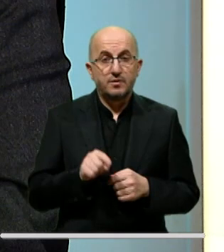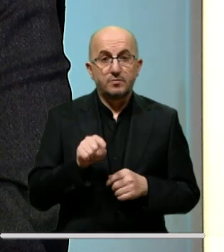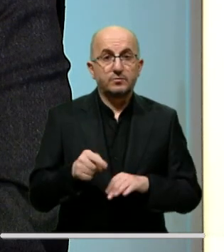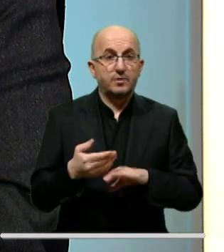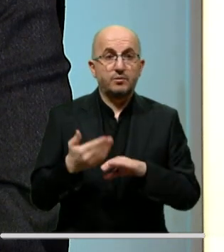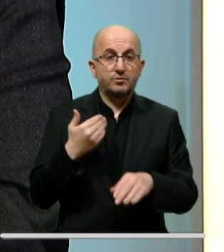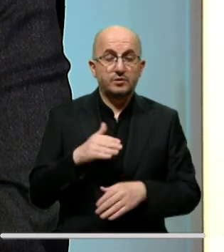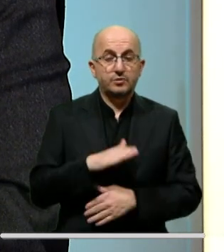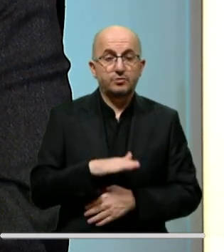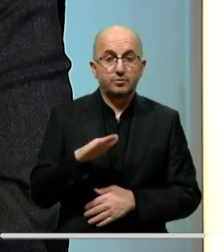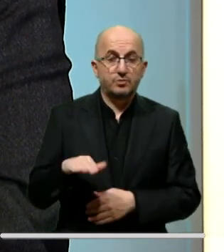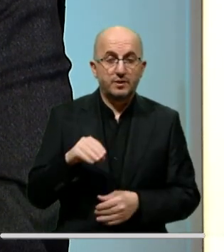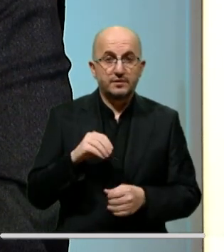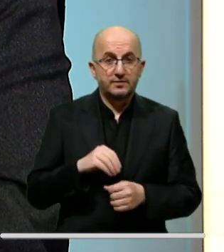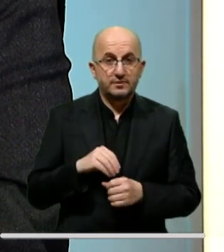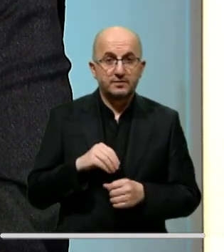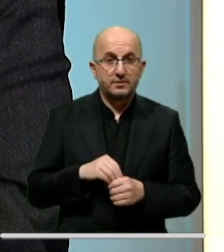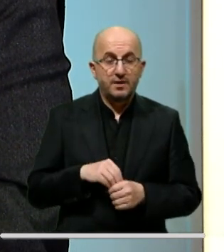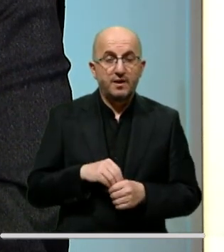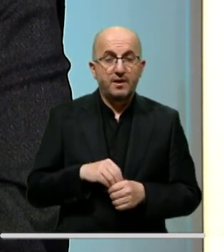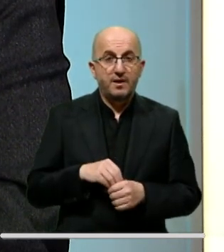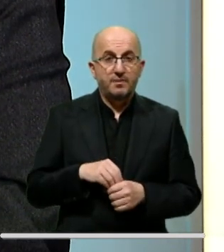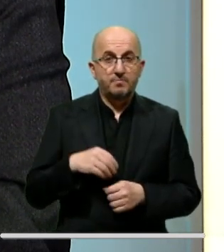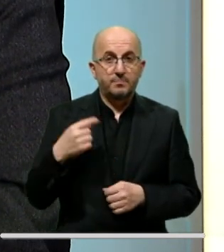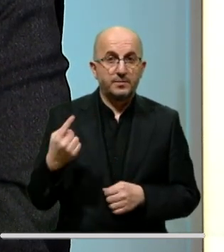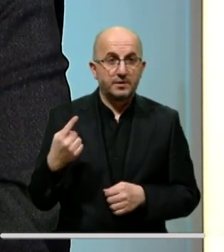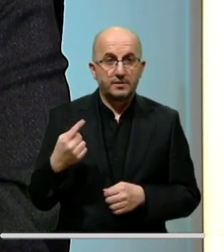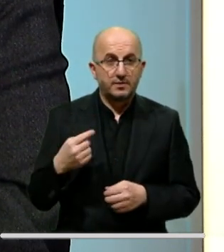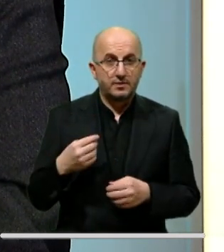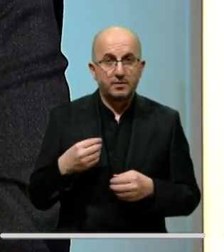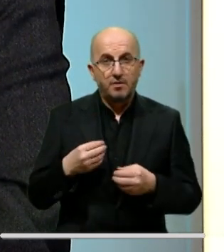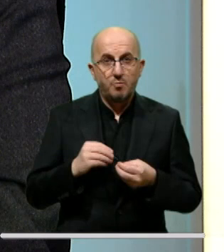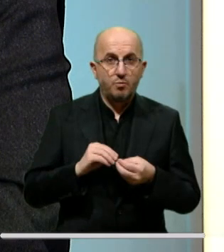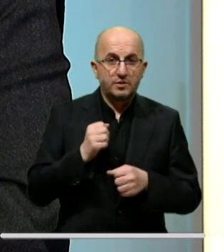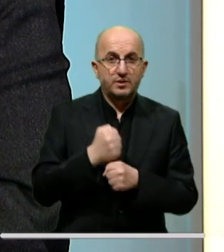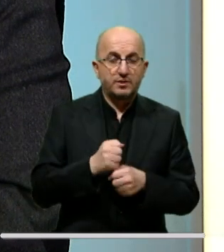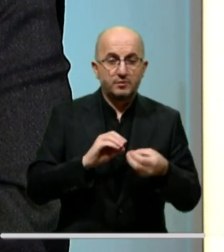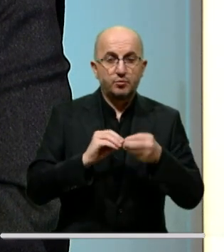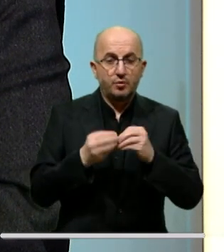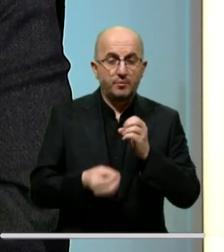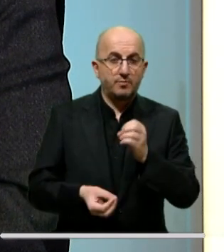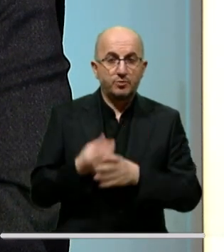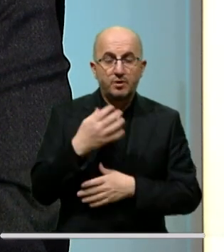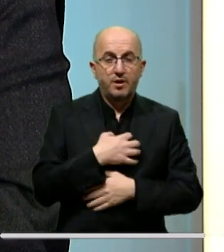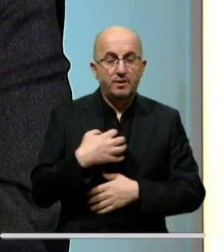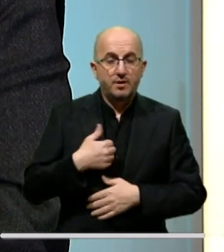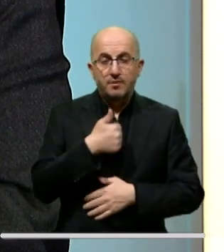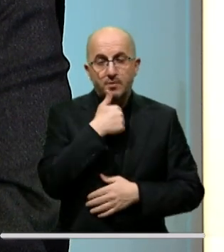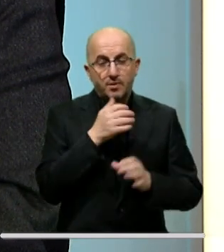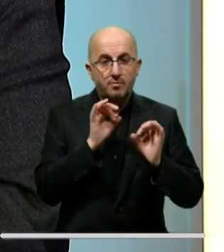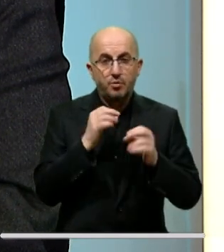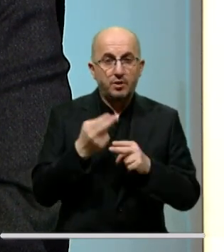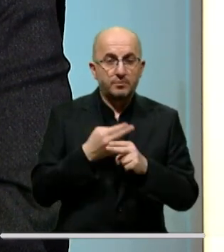önceki çocuklarında bir Eee genetik problem ortaya çıkmış anne baba böyle bir